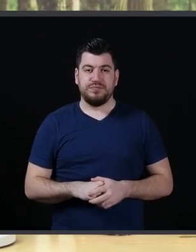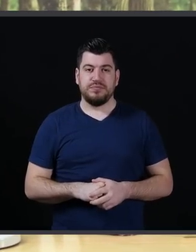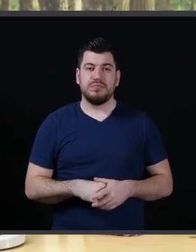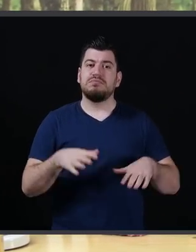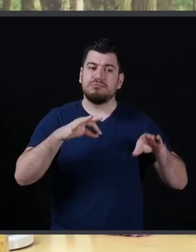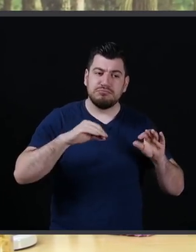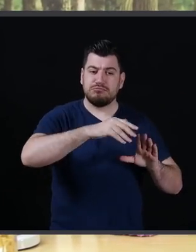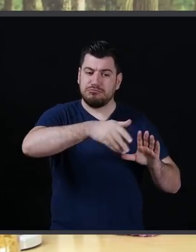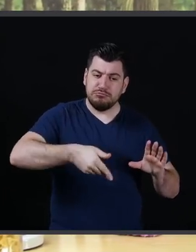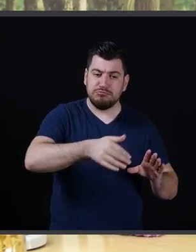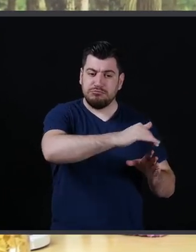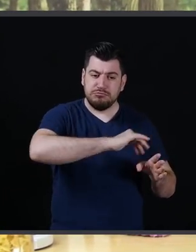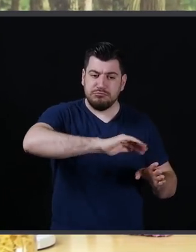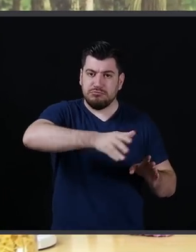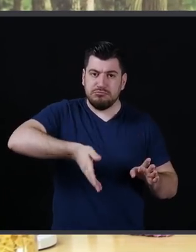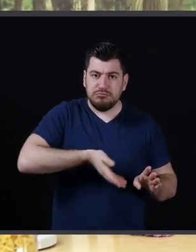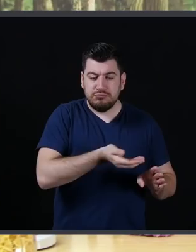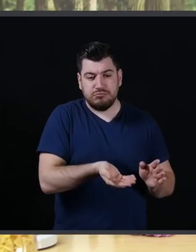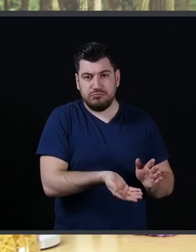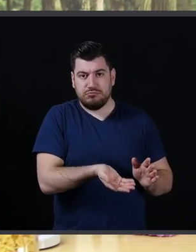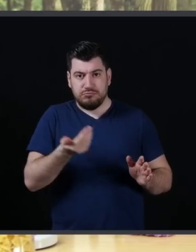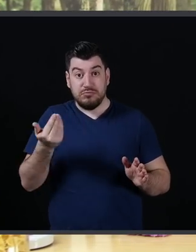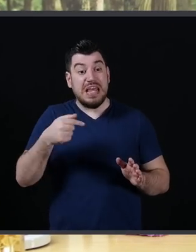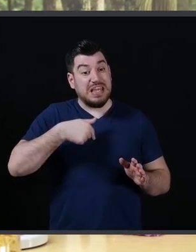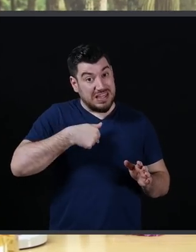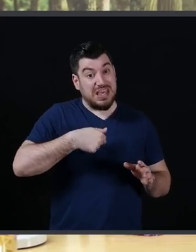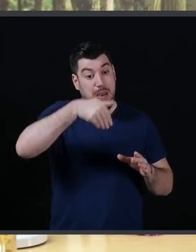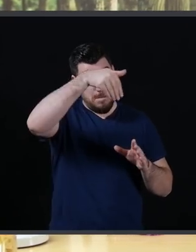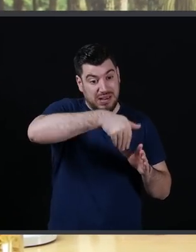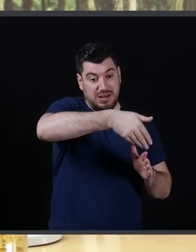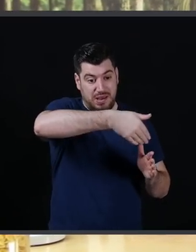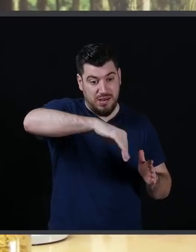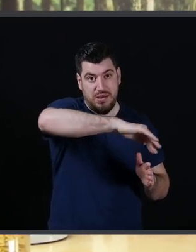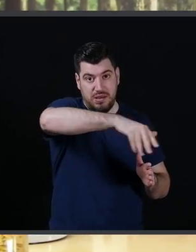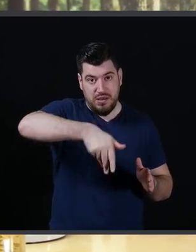ξεφορμάρω όσο γίνεται περισσότερο στα πλάγια. Και από τη μέσα πλευρά.